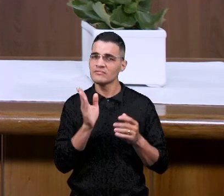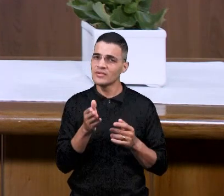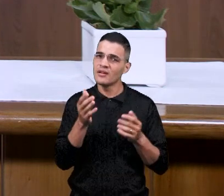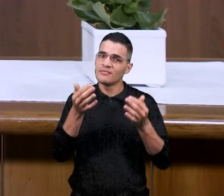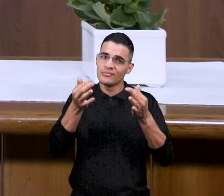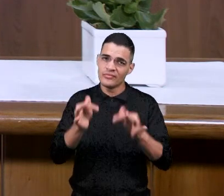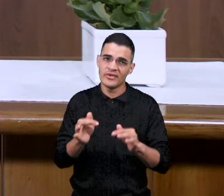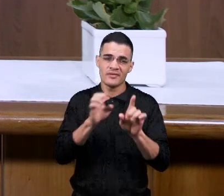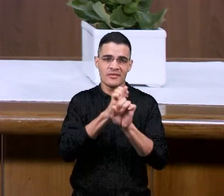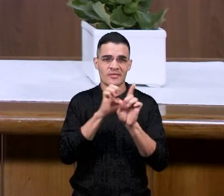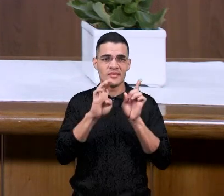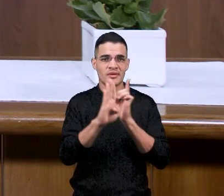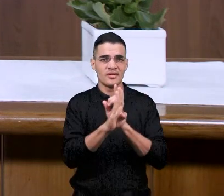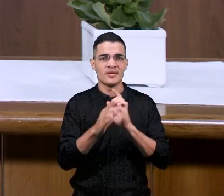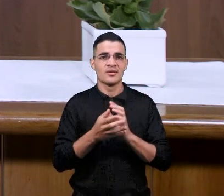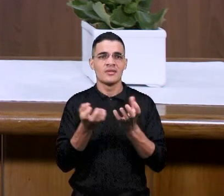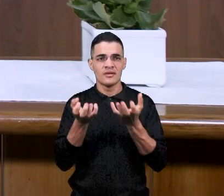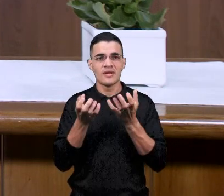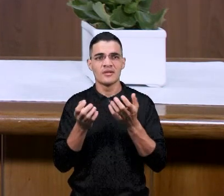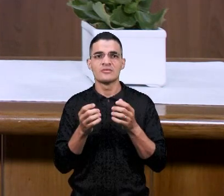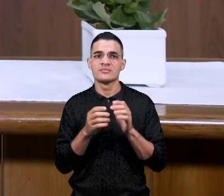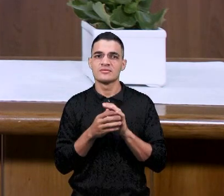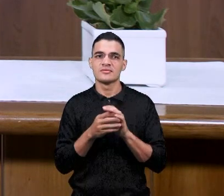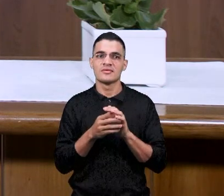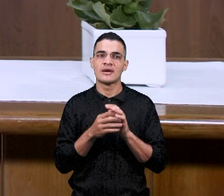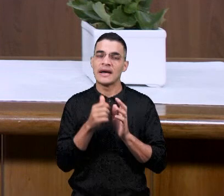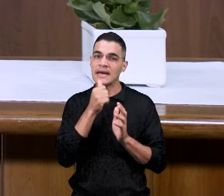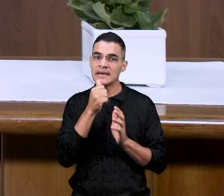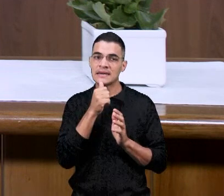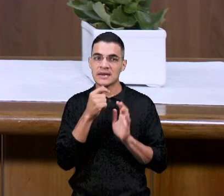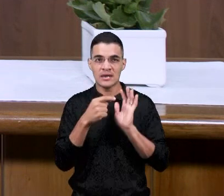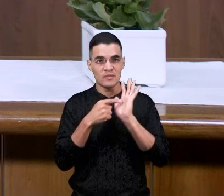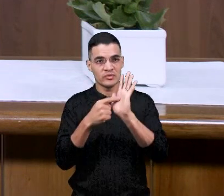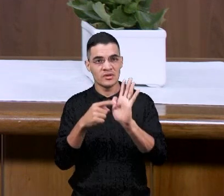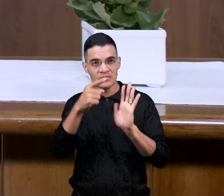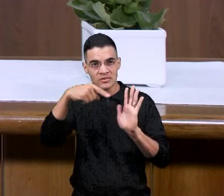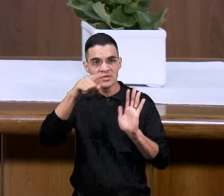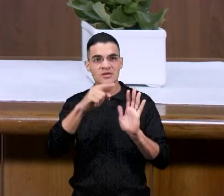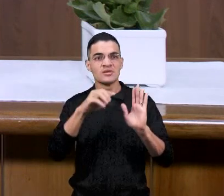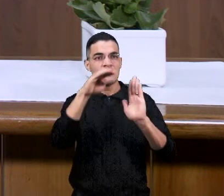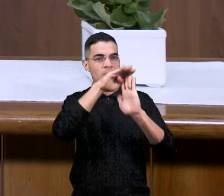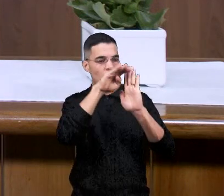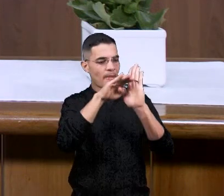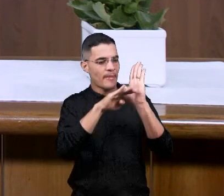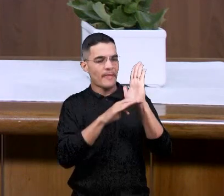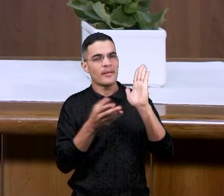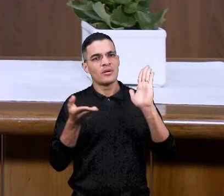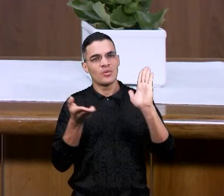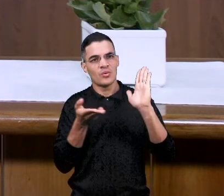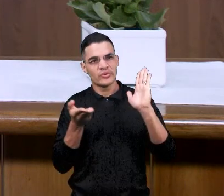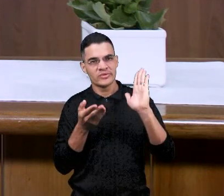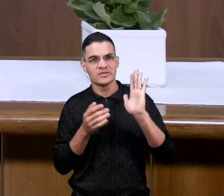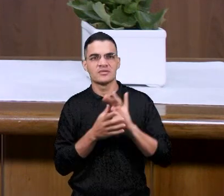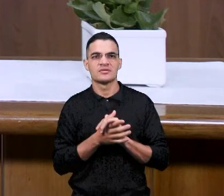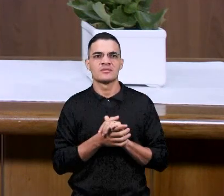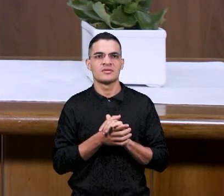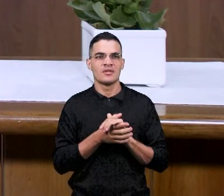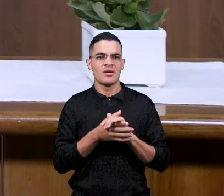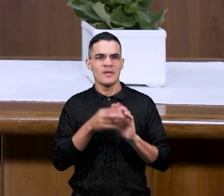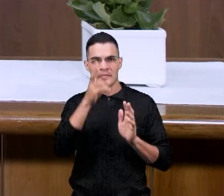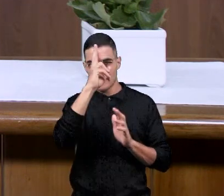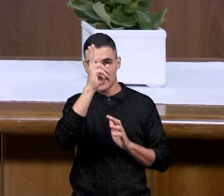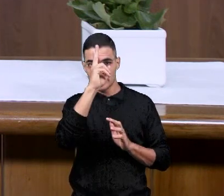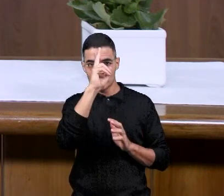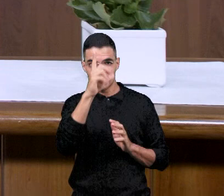fin de cette école biblique dominicale. On veut juste rappeler les frères et sœurs la programmation de cette journée. À midi, au Brésil, nous